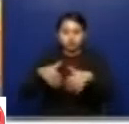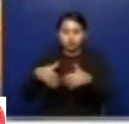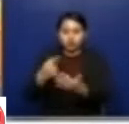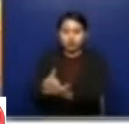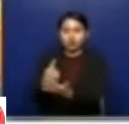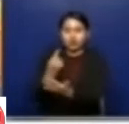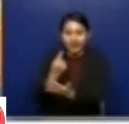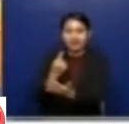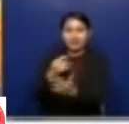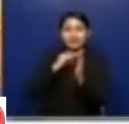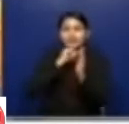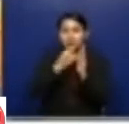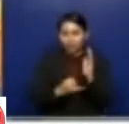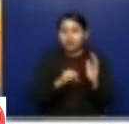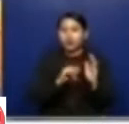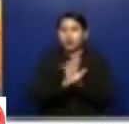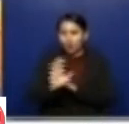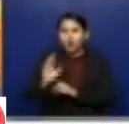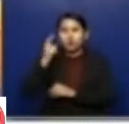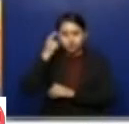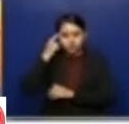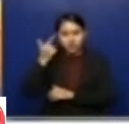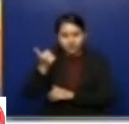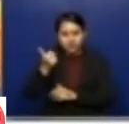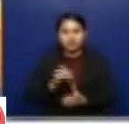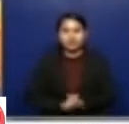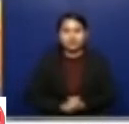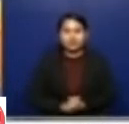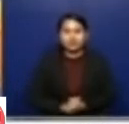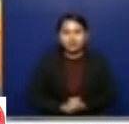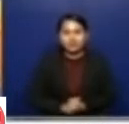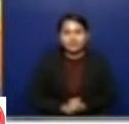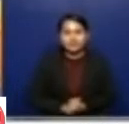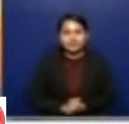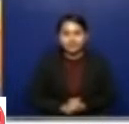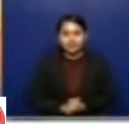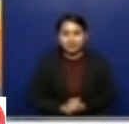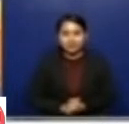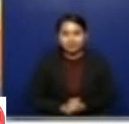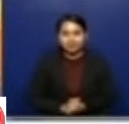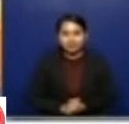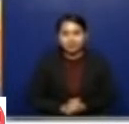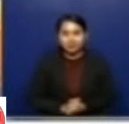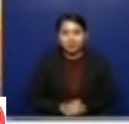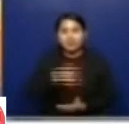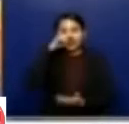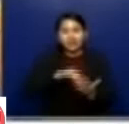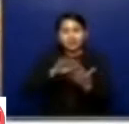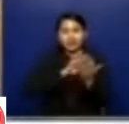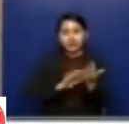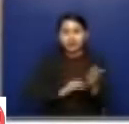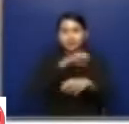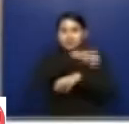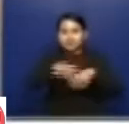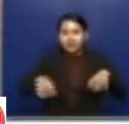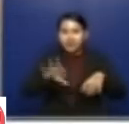ที่ย่อมรู้ปัญหาเหล่านี้ดีกว่าตัวผมเองภาพใหญ่ในปัจจุบันป ประเทศไทยมีเหมืองแร่ทั้งหมด